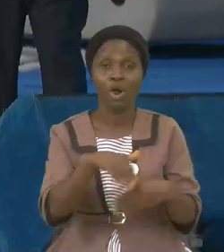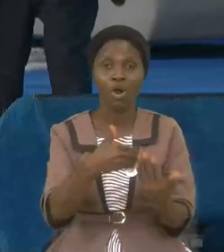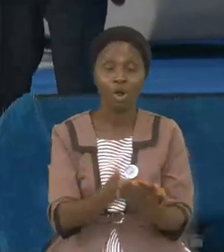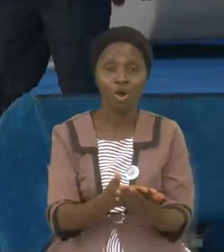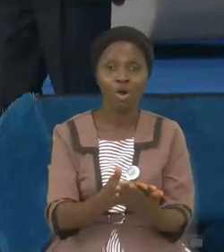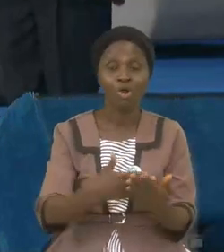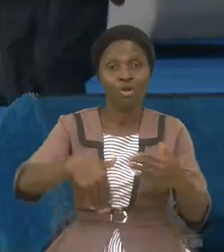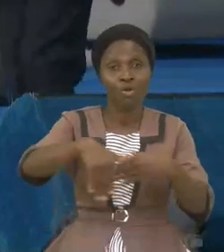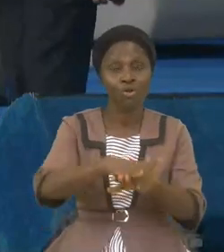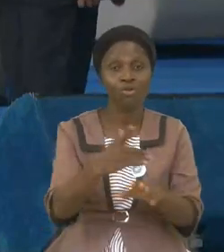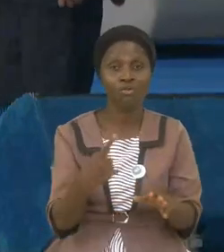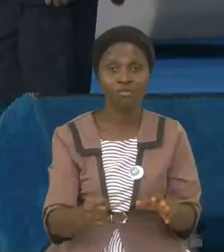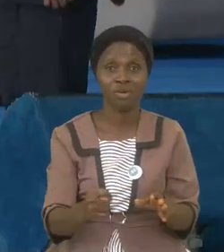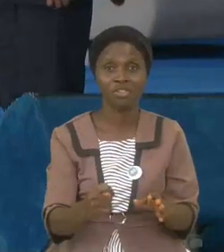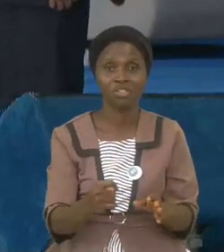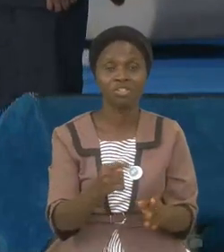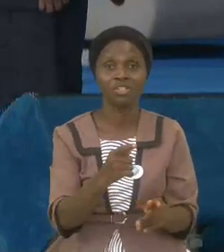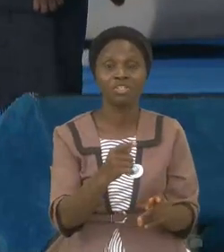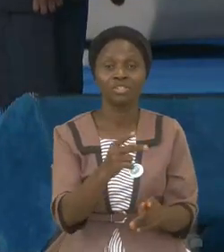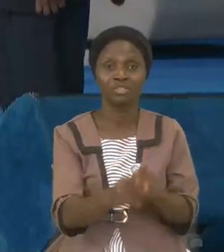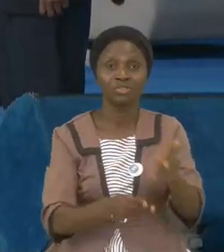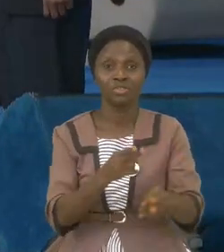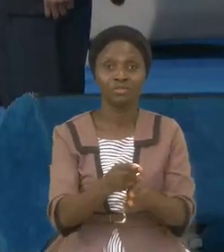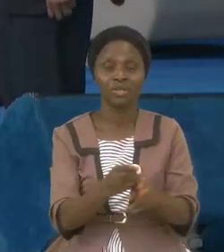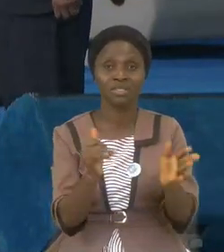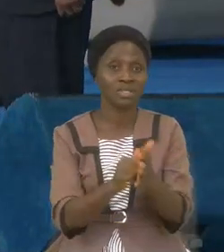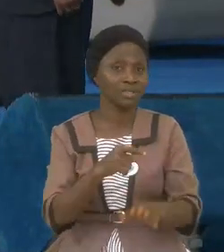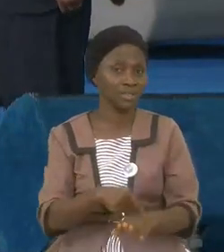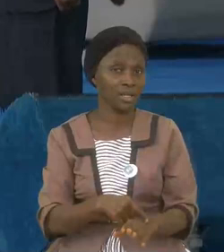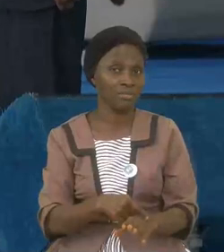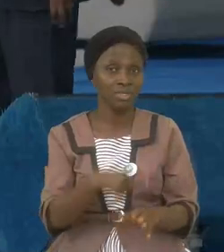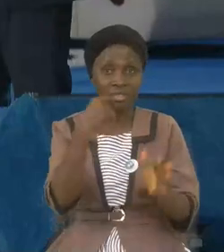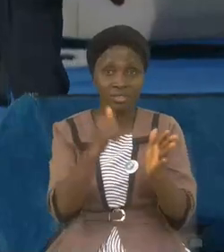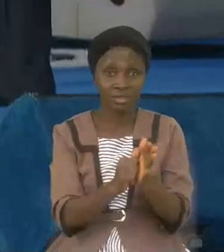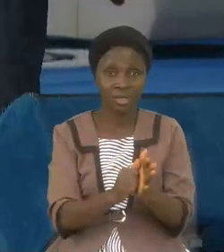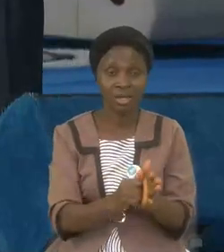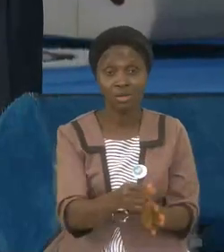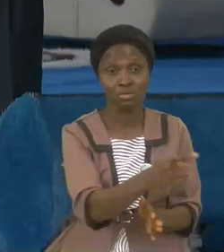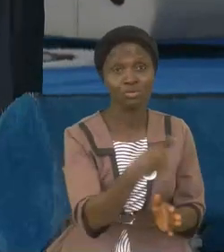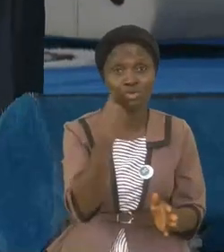roi sur toute la terre, sur tout l'univers à l'époque,